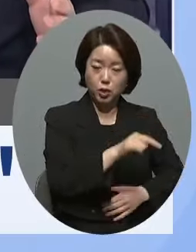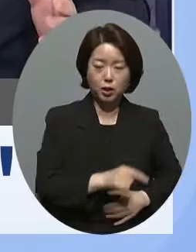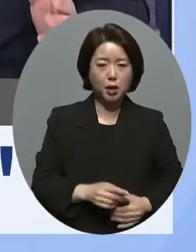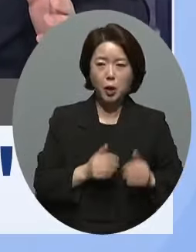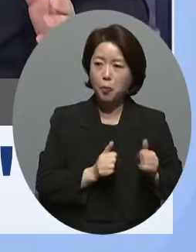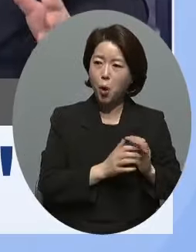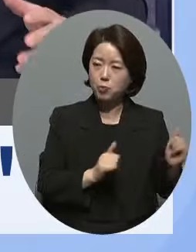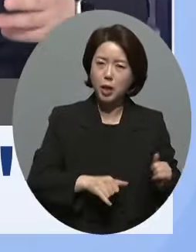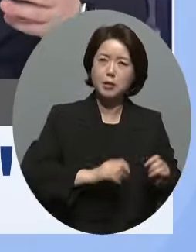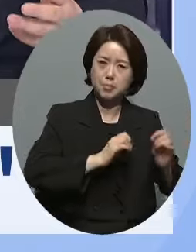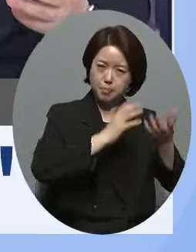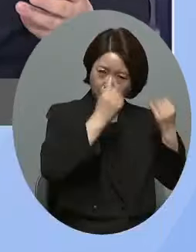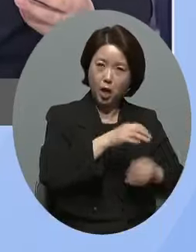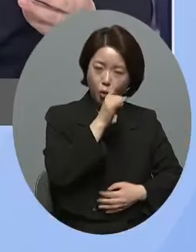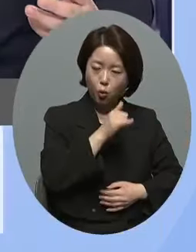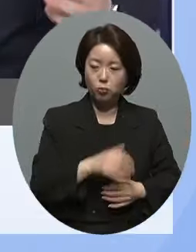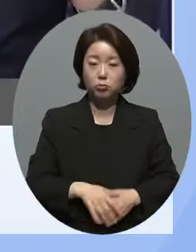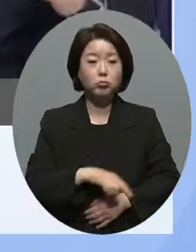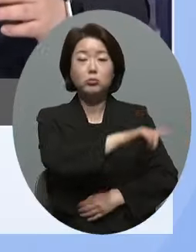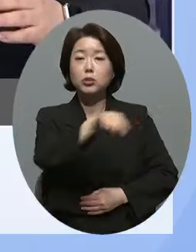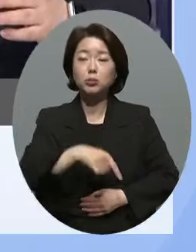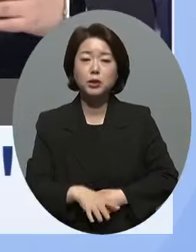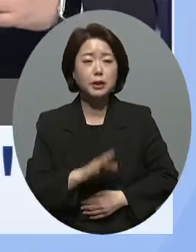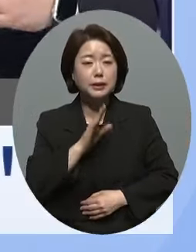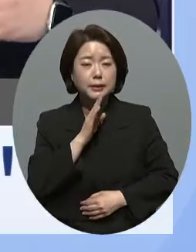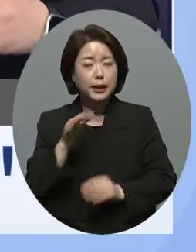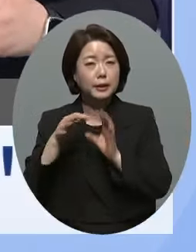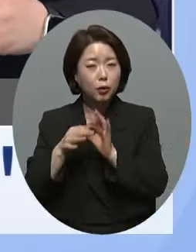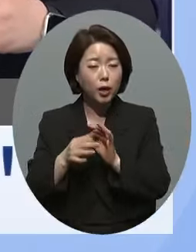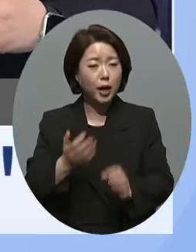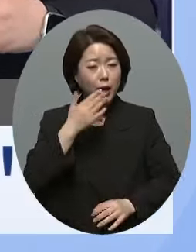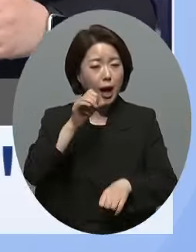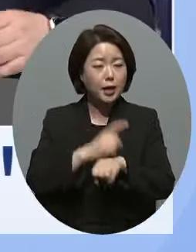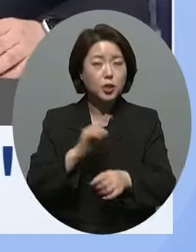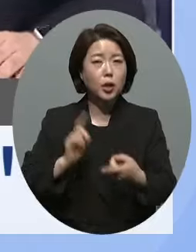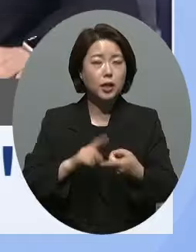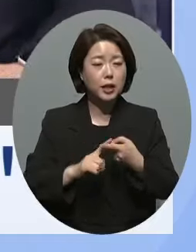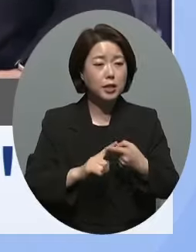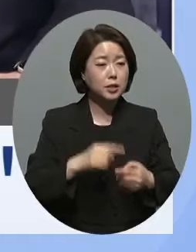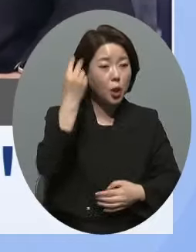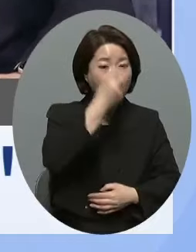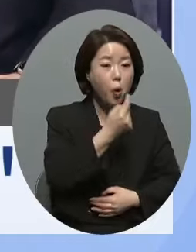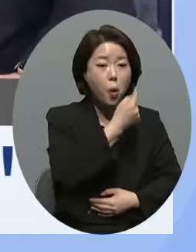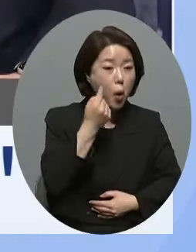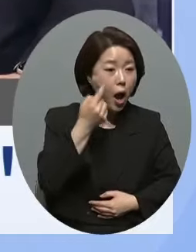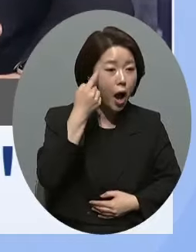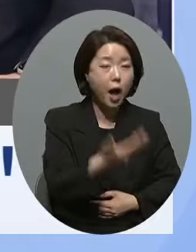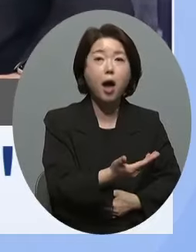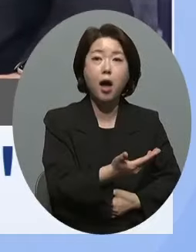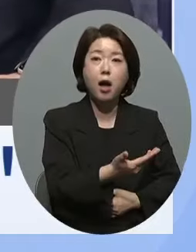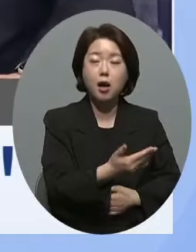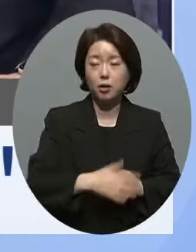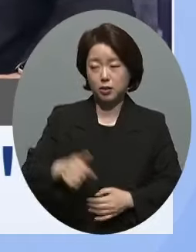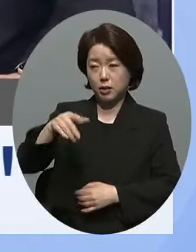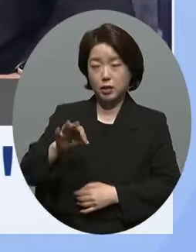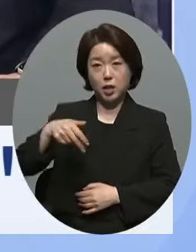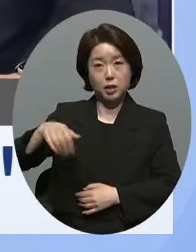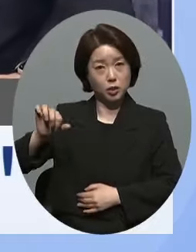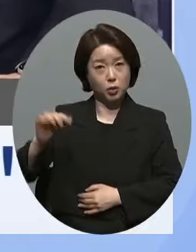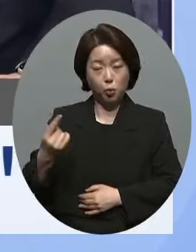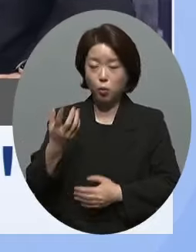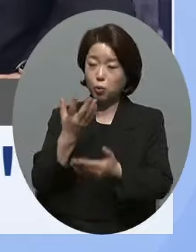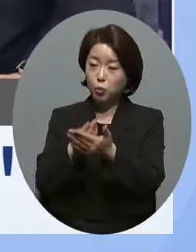많이 있지 않습니까 그래서 그분들께 기본적으로 사실 관계든 가능성에 대해서 확인을 했지 근데이 장시호 녹취록과 관련해